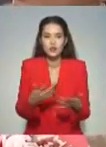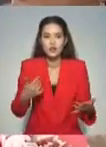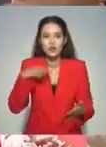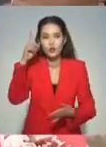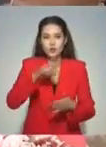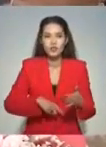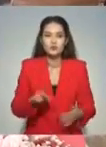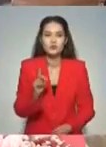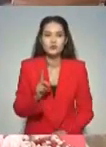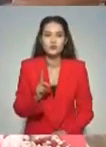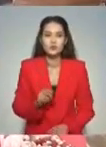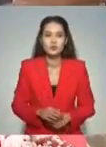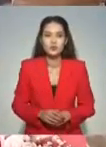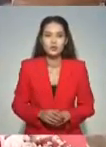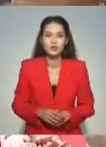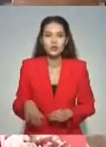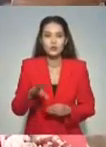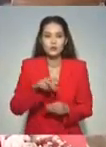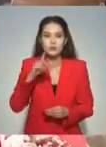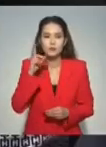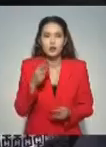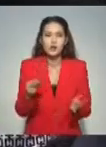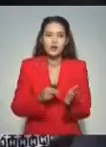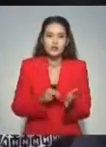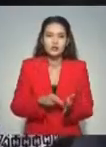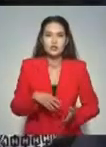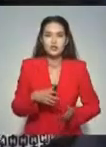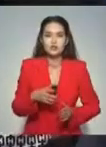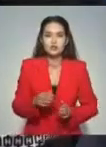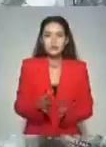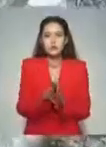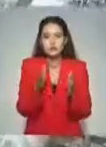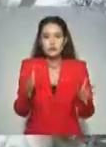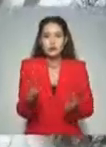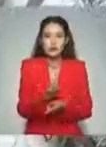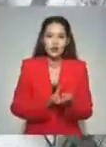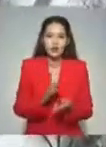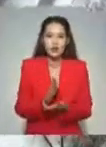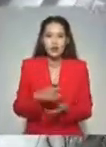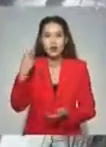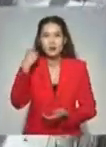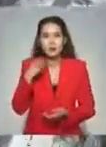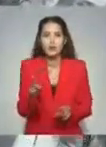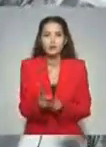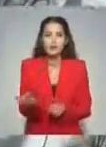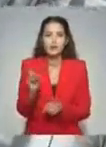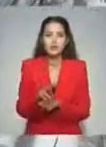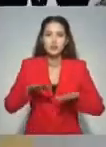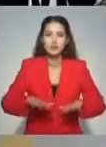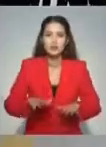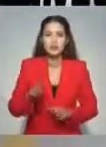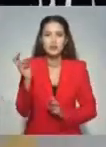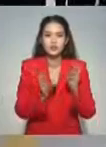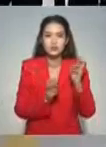что все это положительно скажется на формировании здоровой нации. Президент также побывал на местном